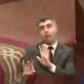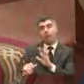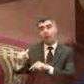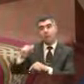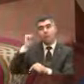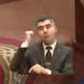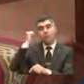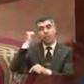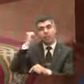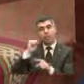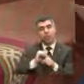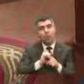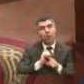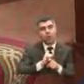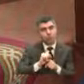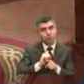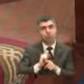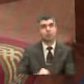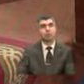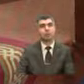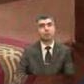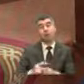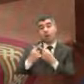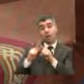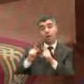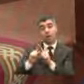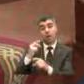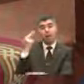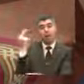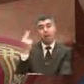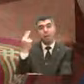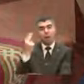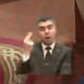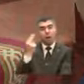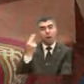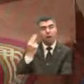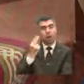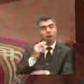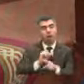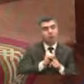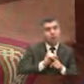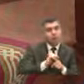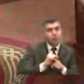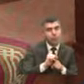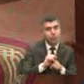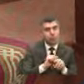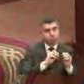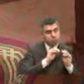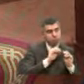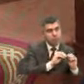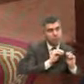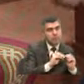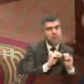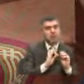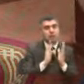التكوينات، وكان واحد العمل كبير مكثف من طرف الجامعات باش كتوضع واحد التكوينات